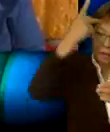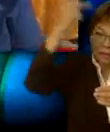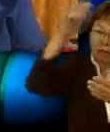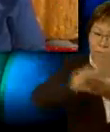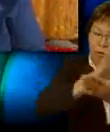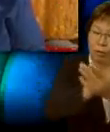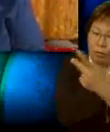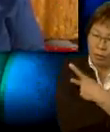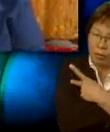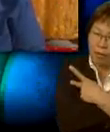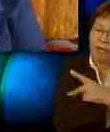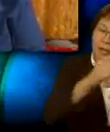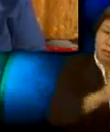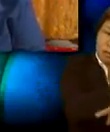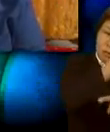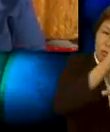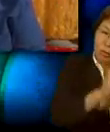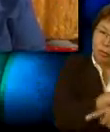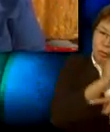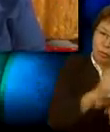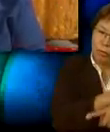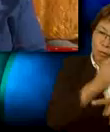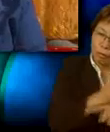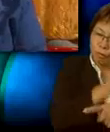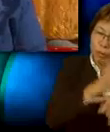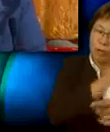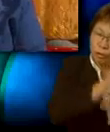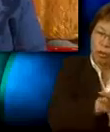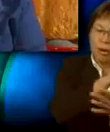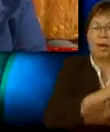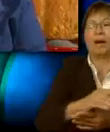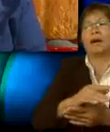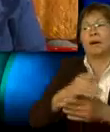sekolah penyayang bukan sahaja dipraktikkan di sekolah, tetapi adik-adik juga akan